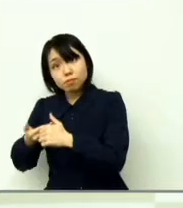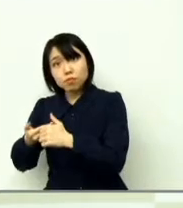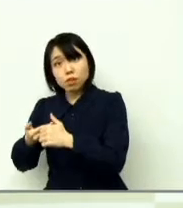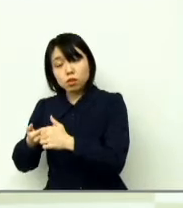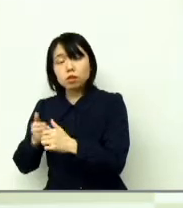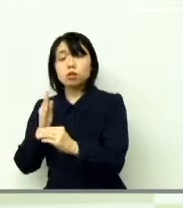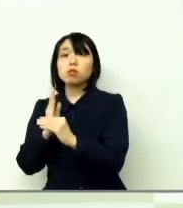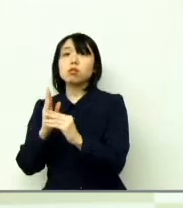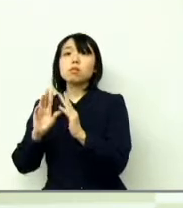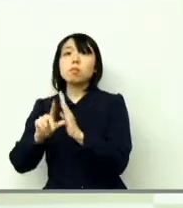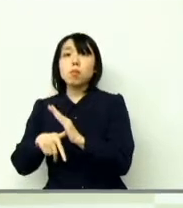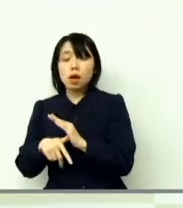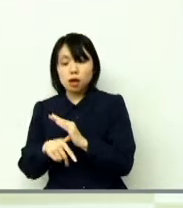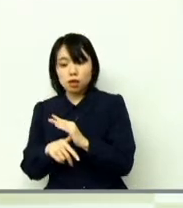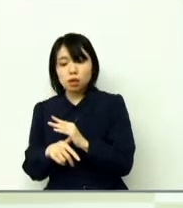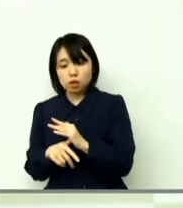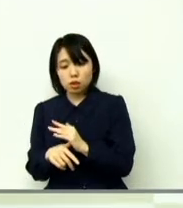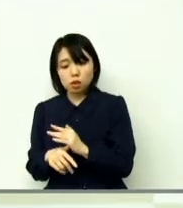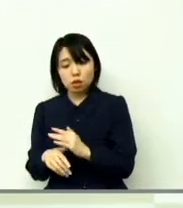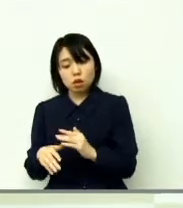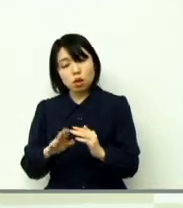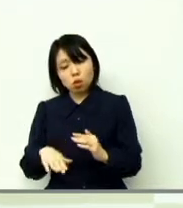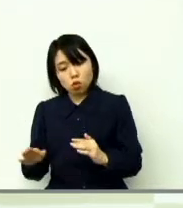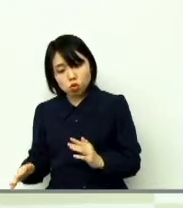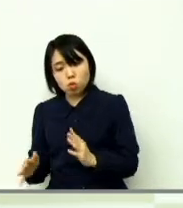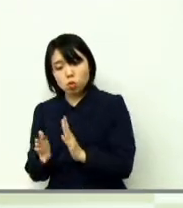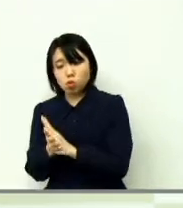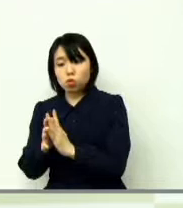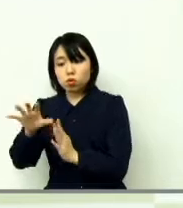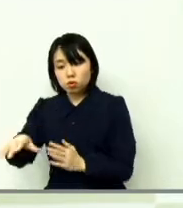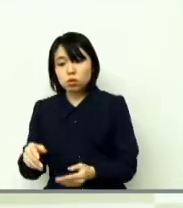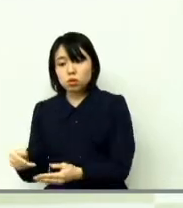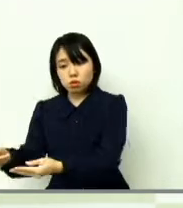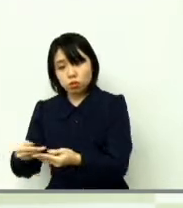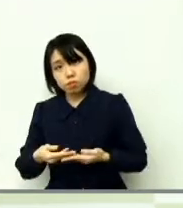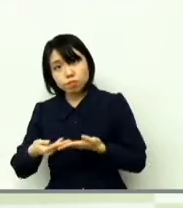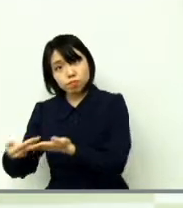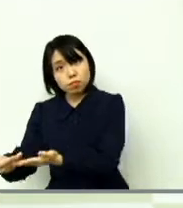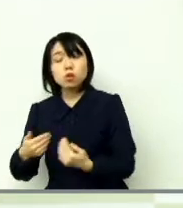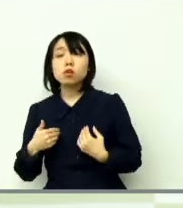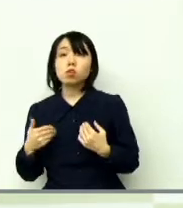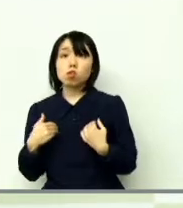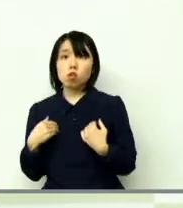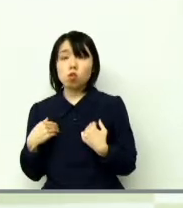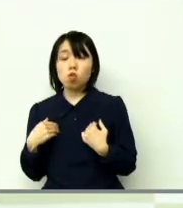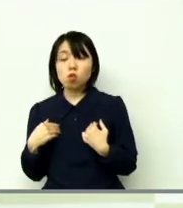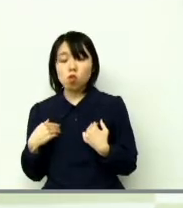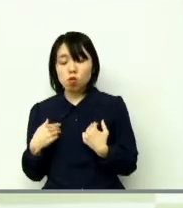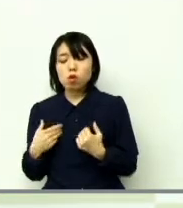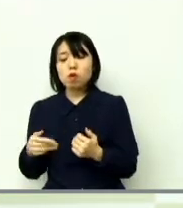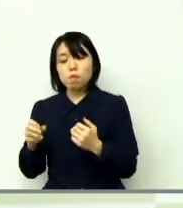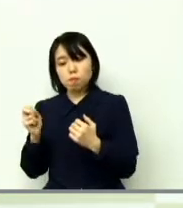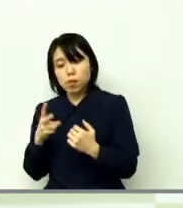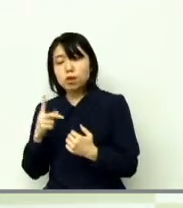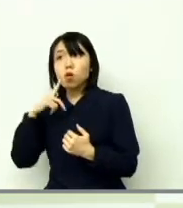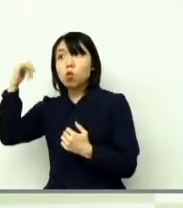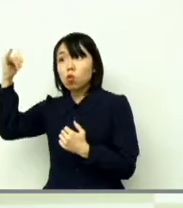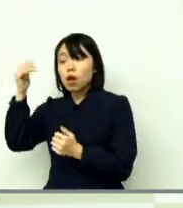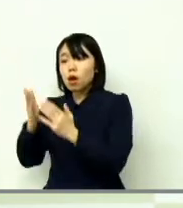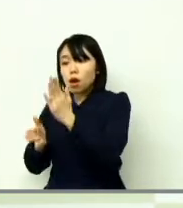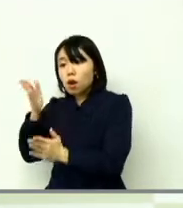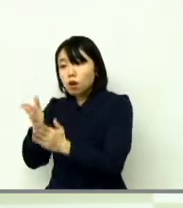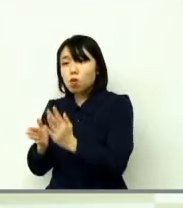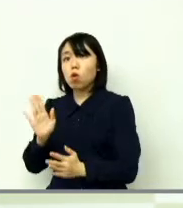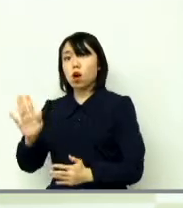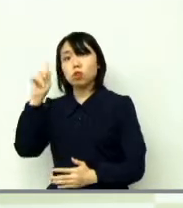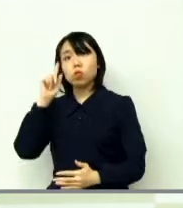まあ、子どもの送り迎えの関係もあったり、あるいは介護の問題などもあると思いますので、まあ、その中でこういう働き方に時